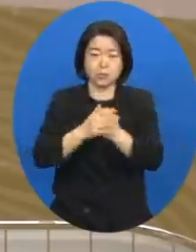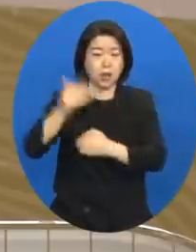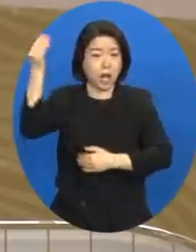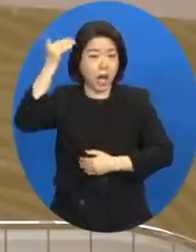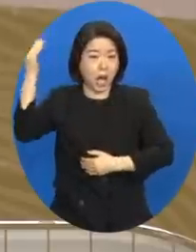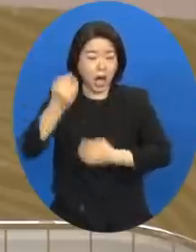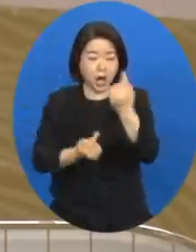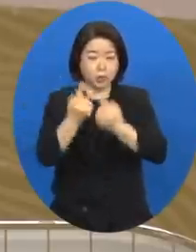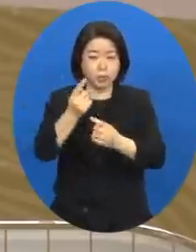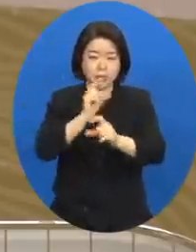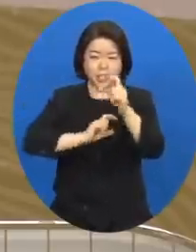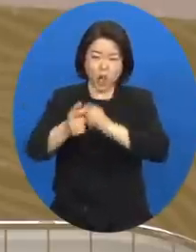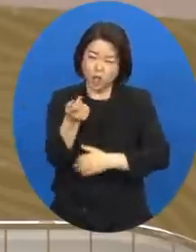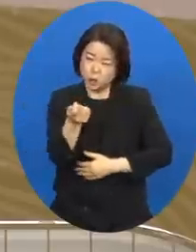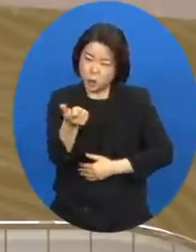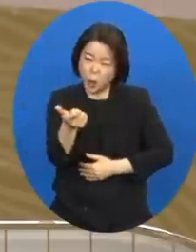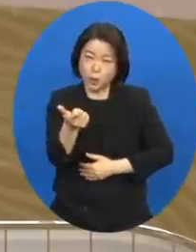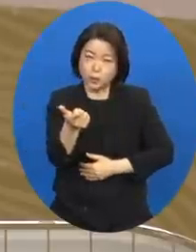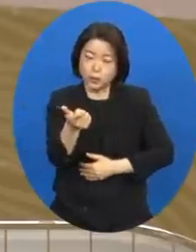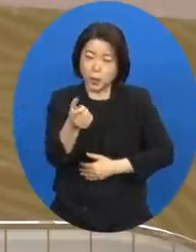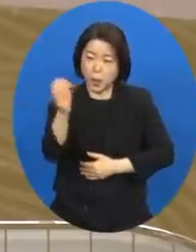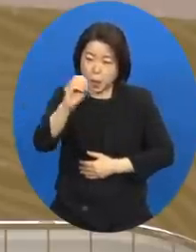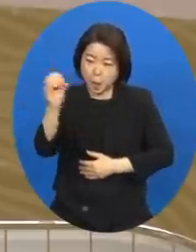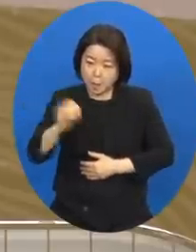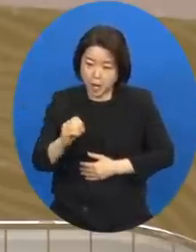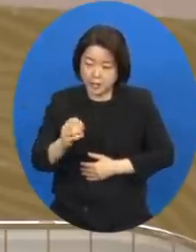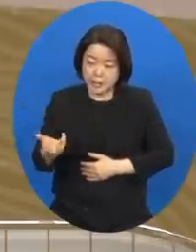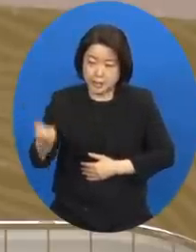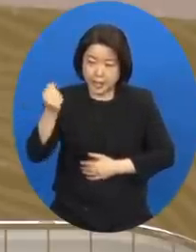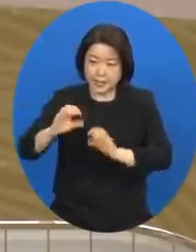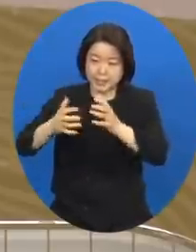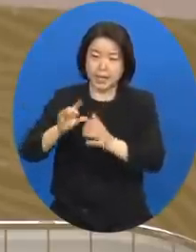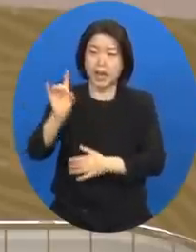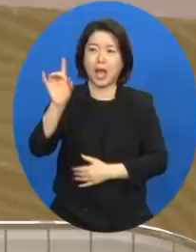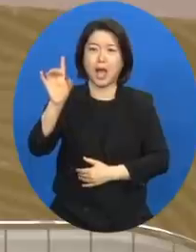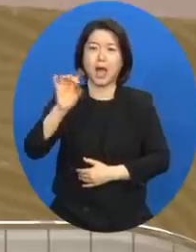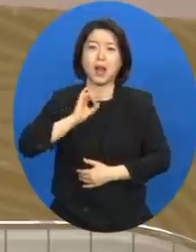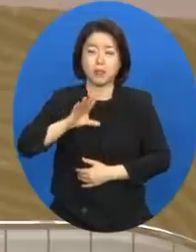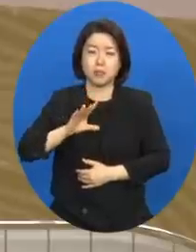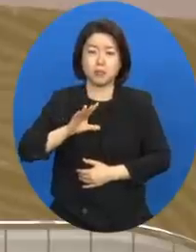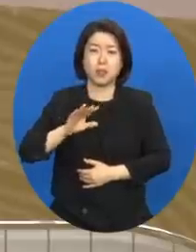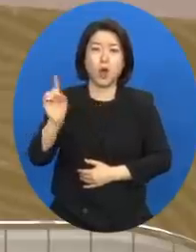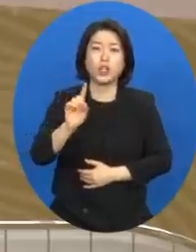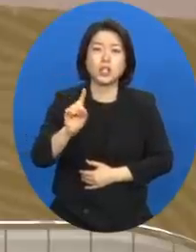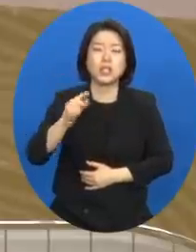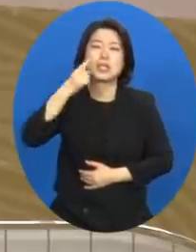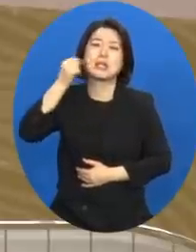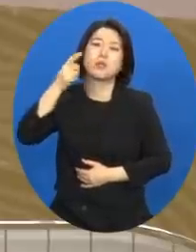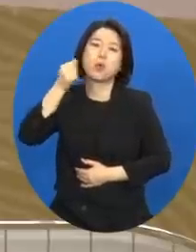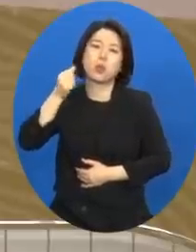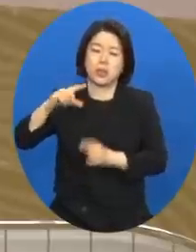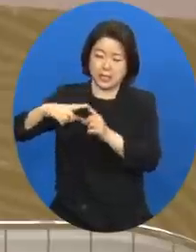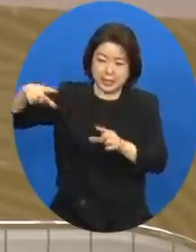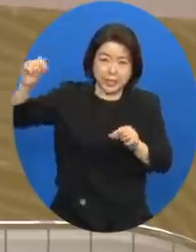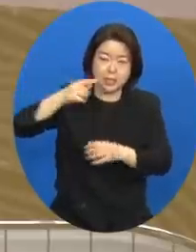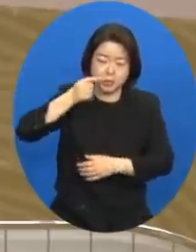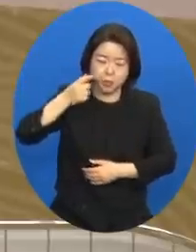우리나라보다도 더 적은 퍼센테이지를 가진 나라는 한 나라밖에 없어요. 일본.